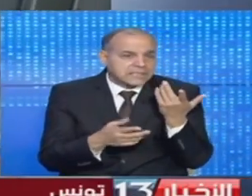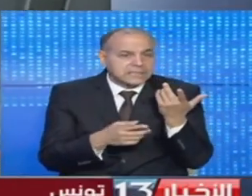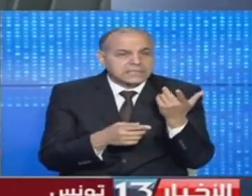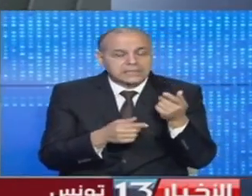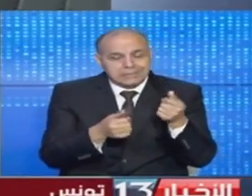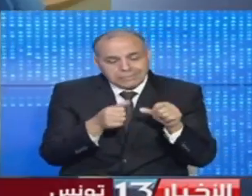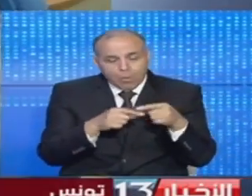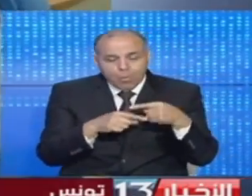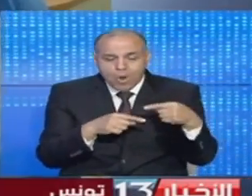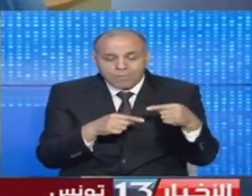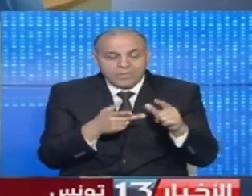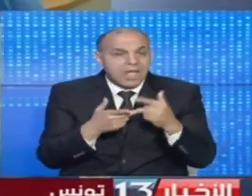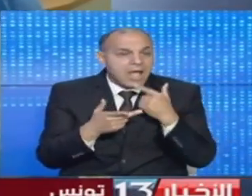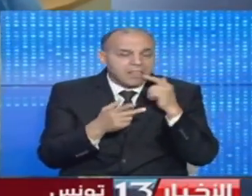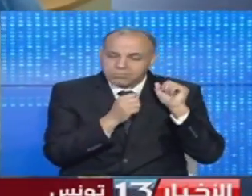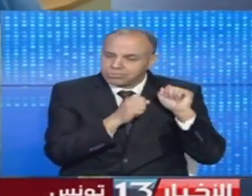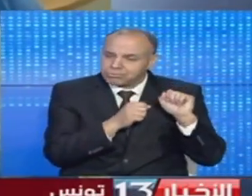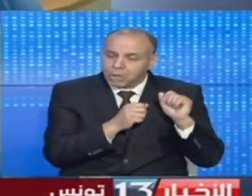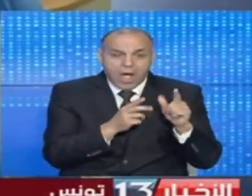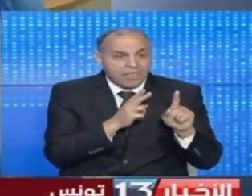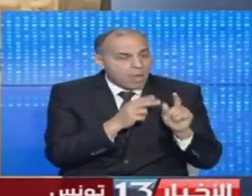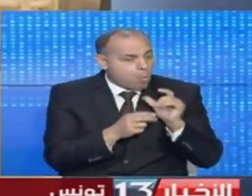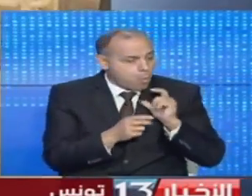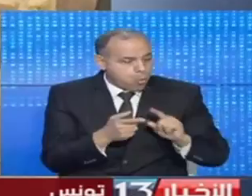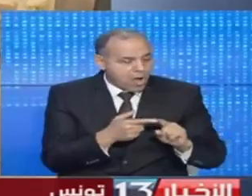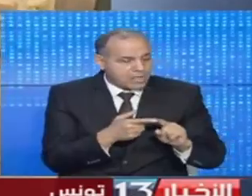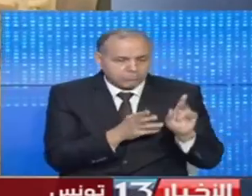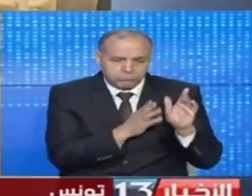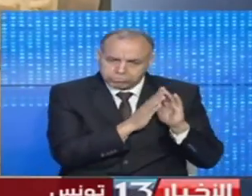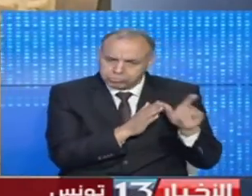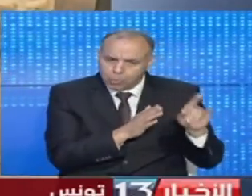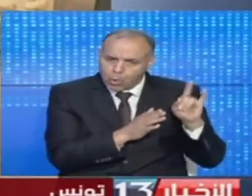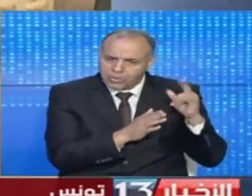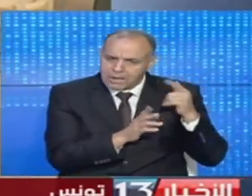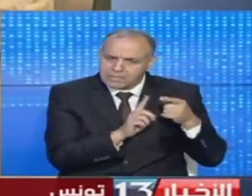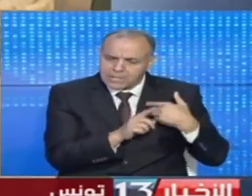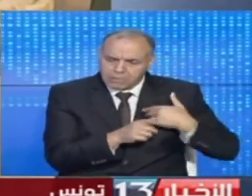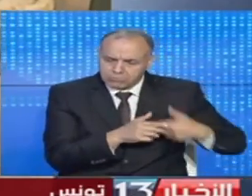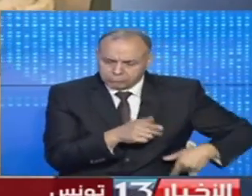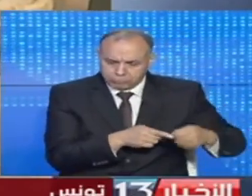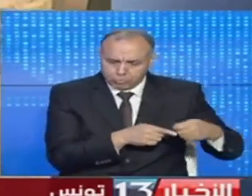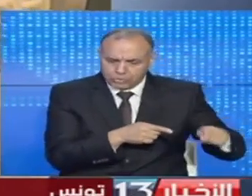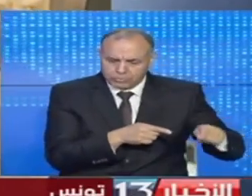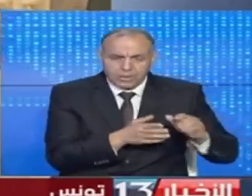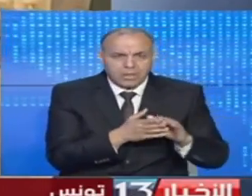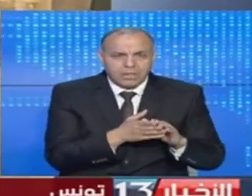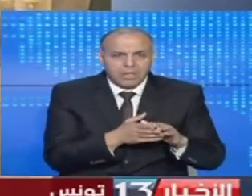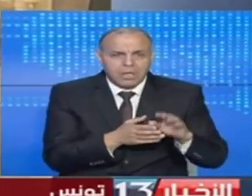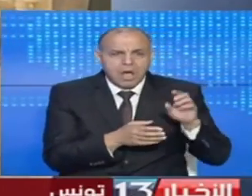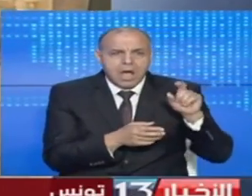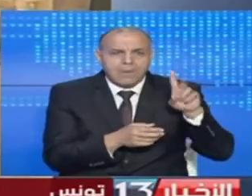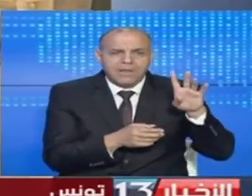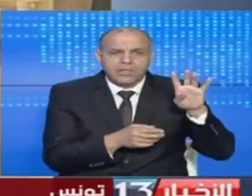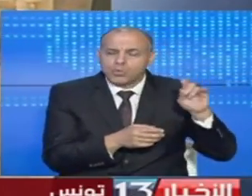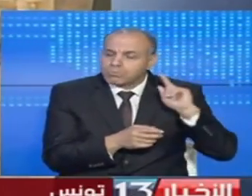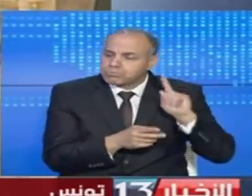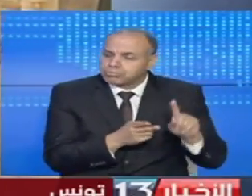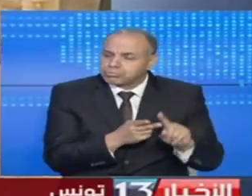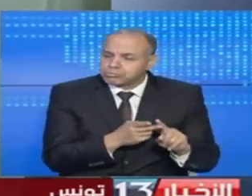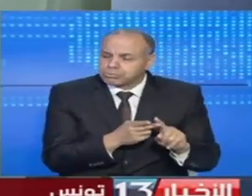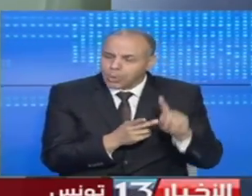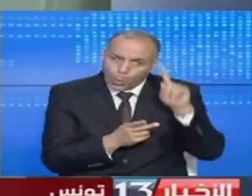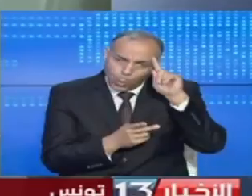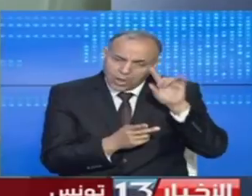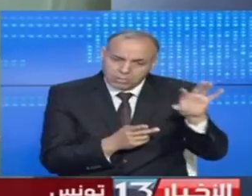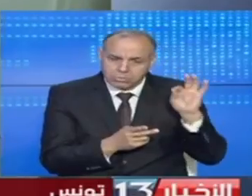التحرير سلبي الحجر الصحي الذاتي في مكان الاقامه او النزول المخصصه الغرب الى حدود اربعه عشر يوما بصفه